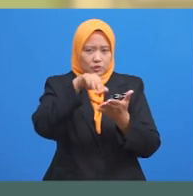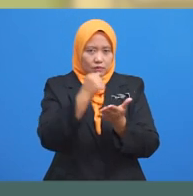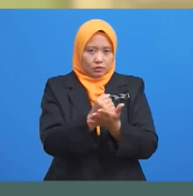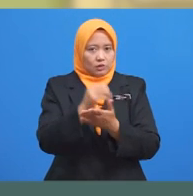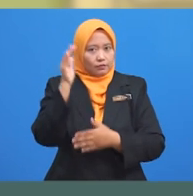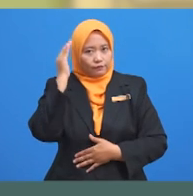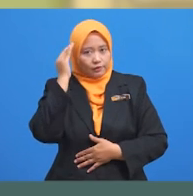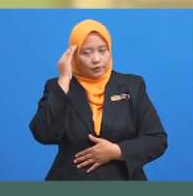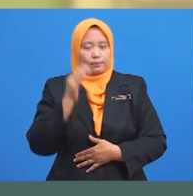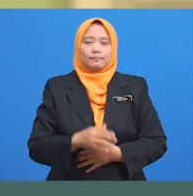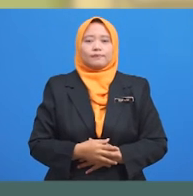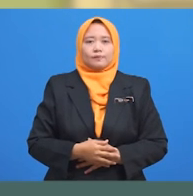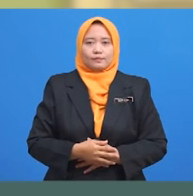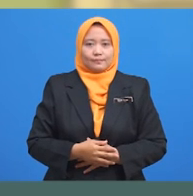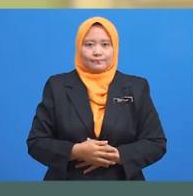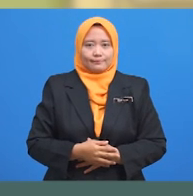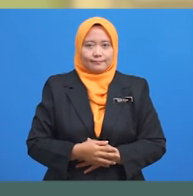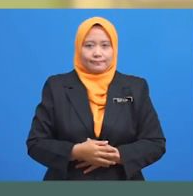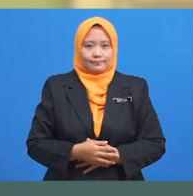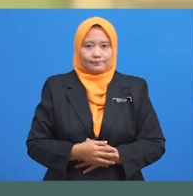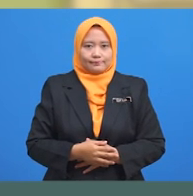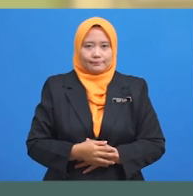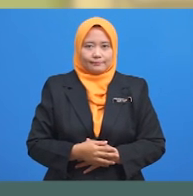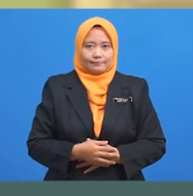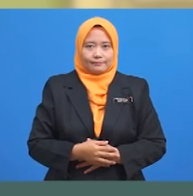pengeluaran dan seterusnya kos pengeluaran.